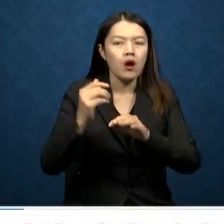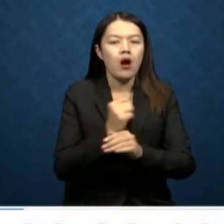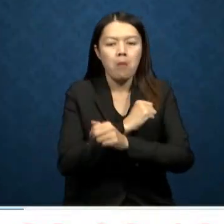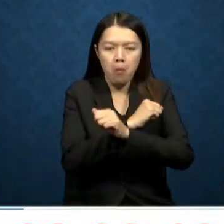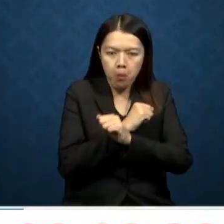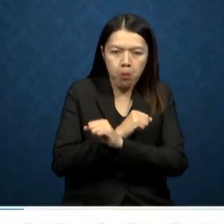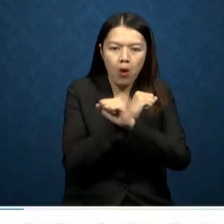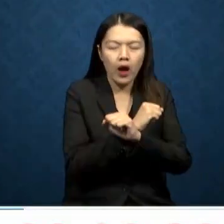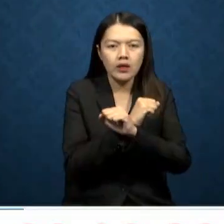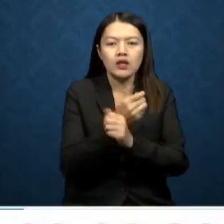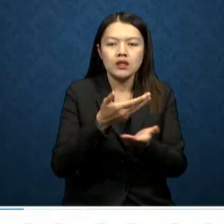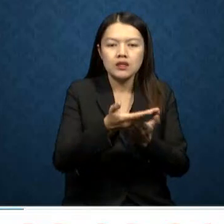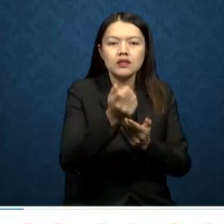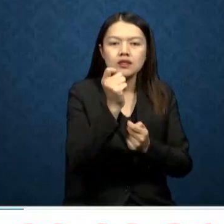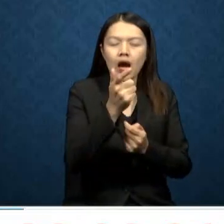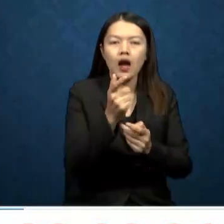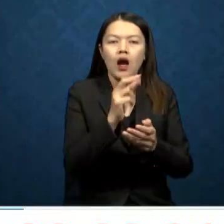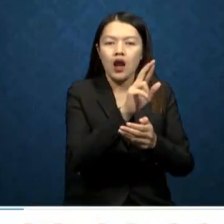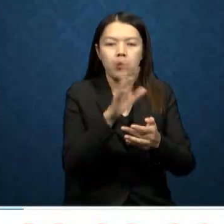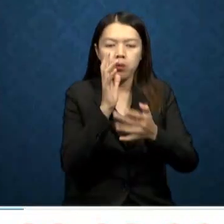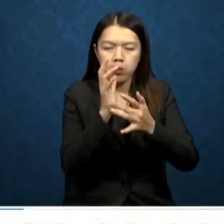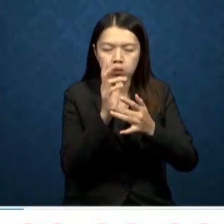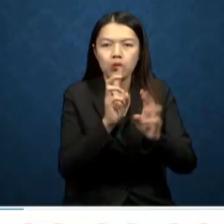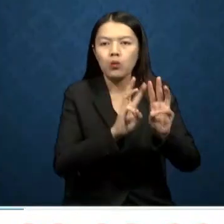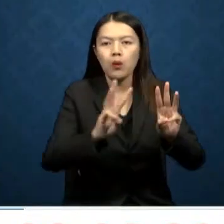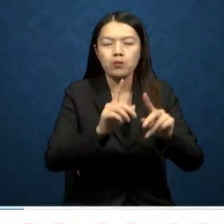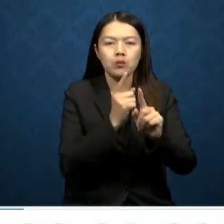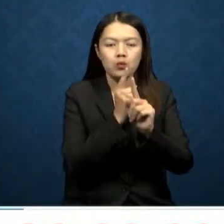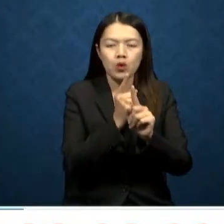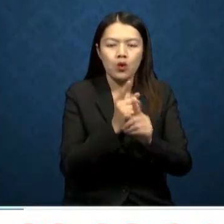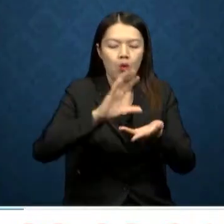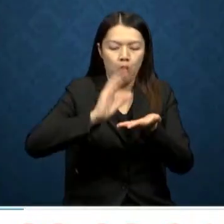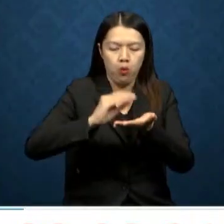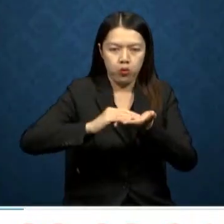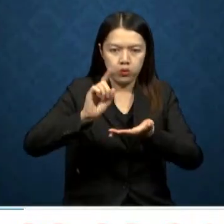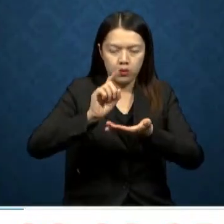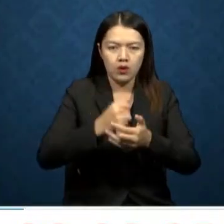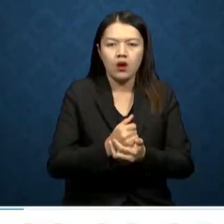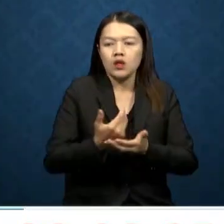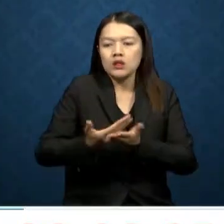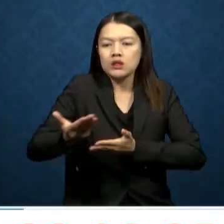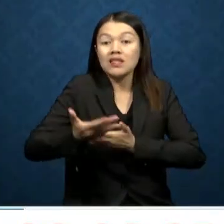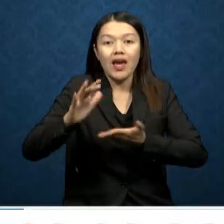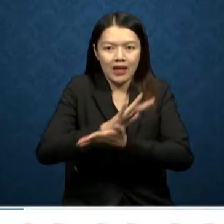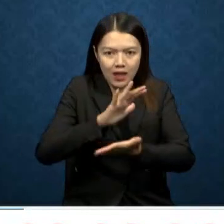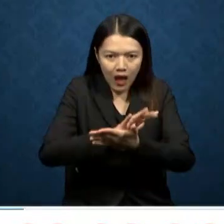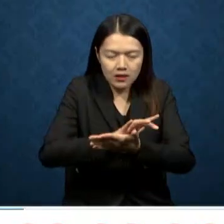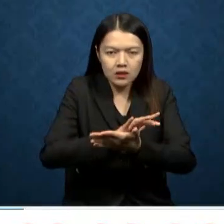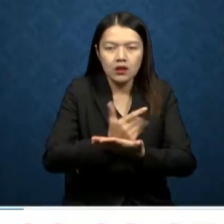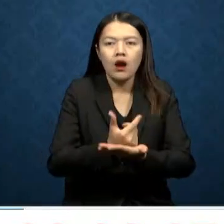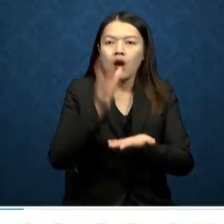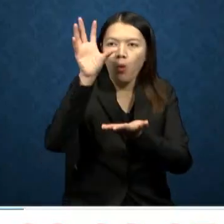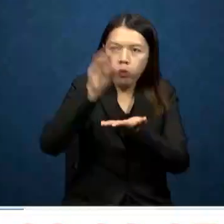ซื้อจัดจ้างภาครัฐด้วยอิเล็กทรอนิกส์เช่นข้อมูลที่ผู้ซื้อเอกสารหรือ